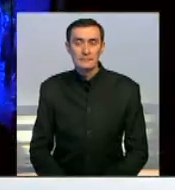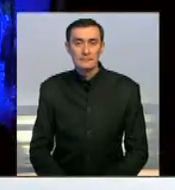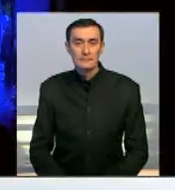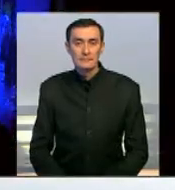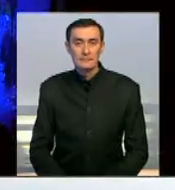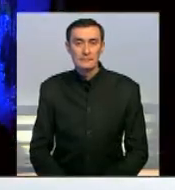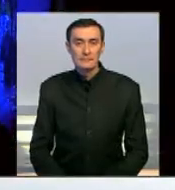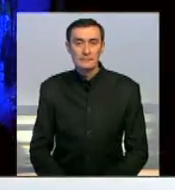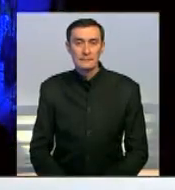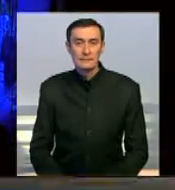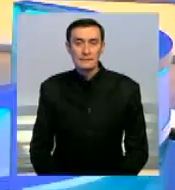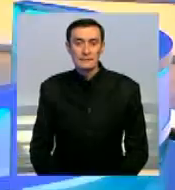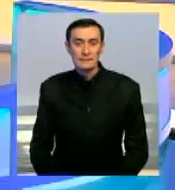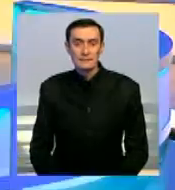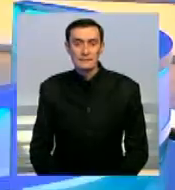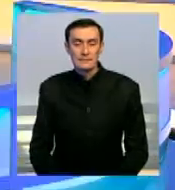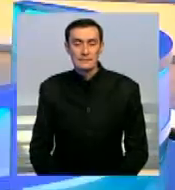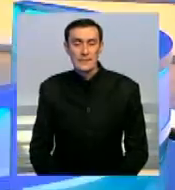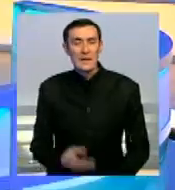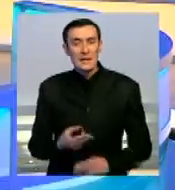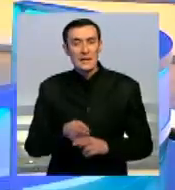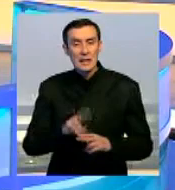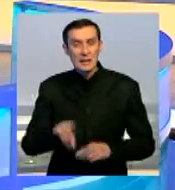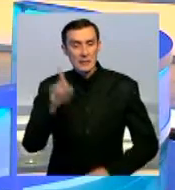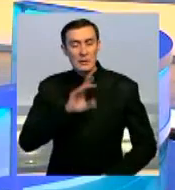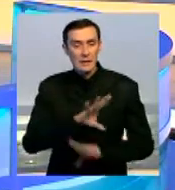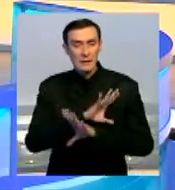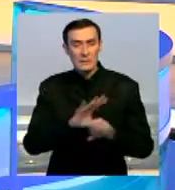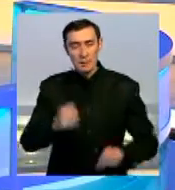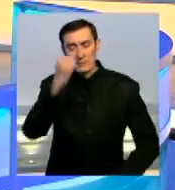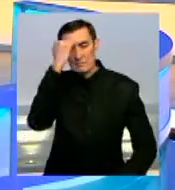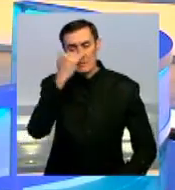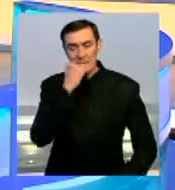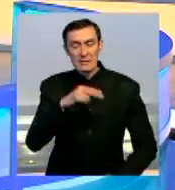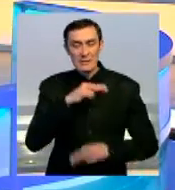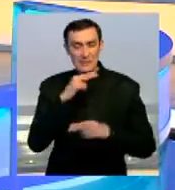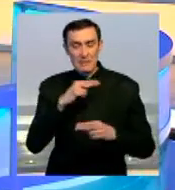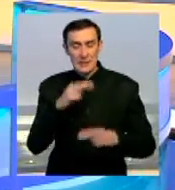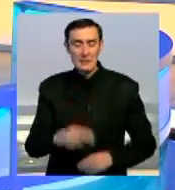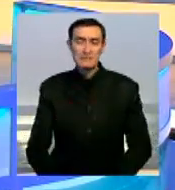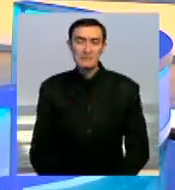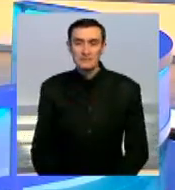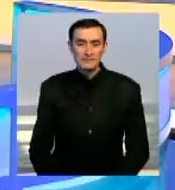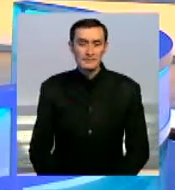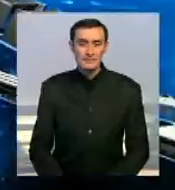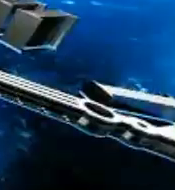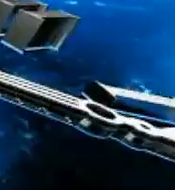24. Это были все новости к данному часу. Спасибо за внимание. До встречи в эфире.